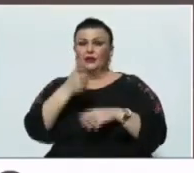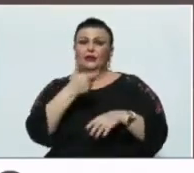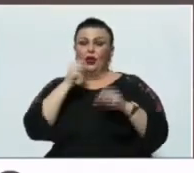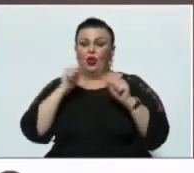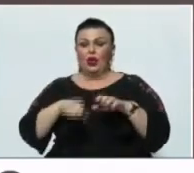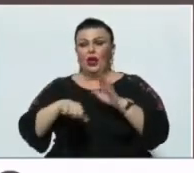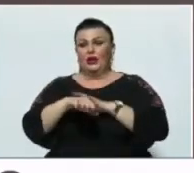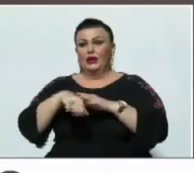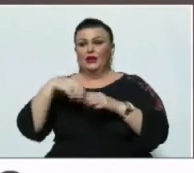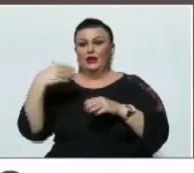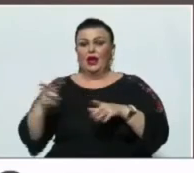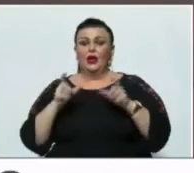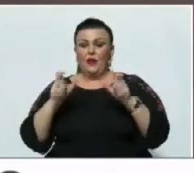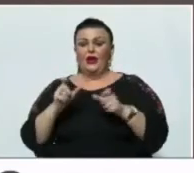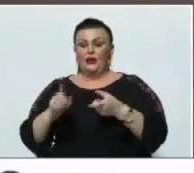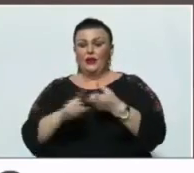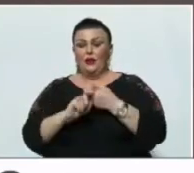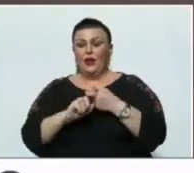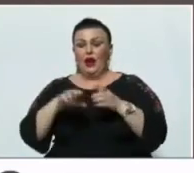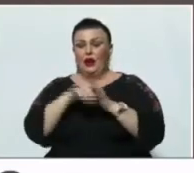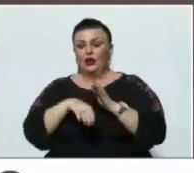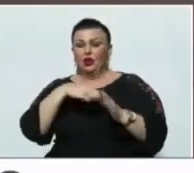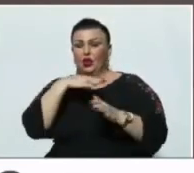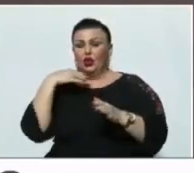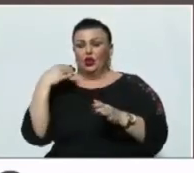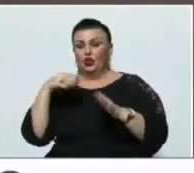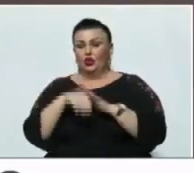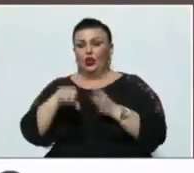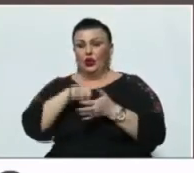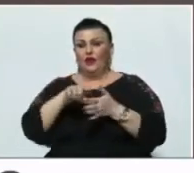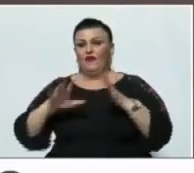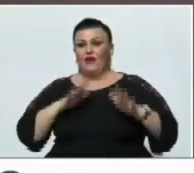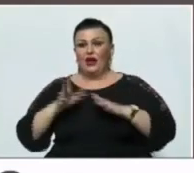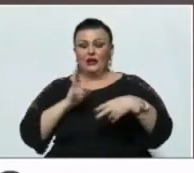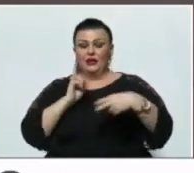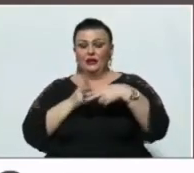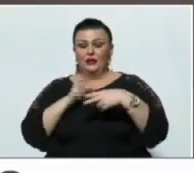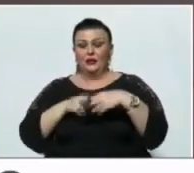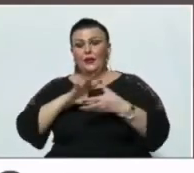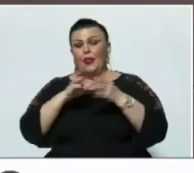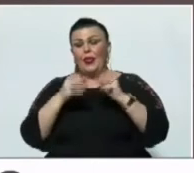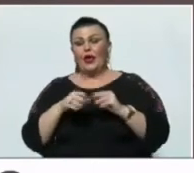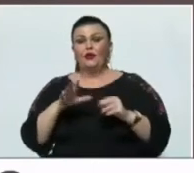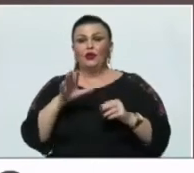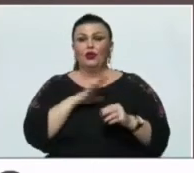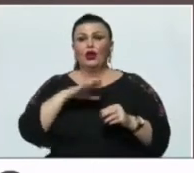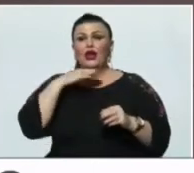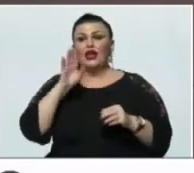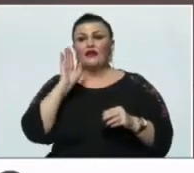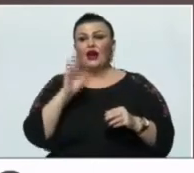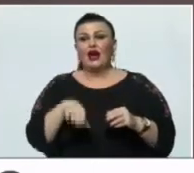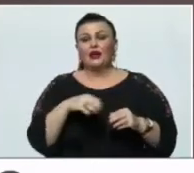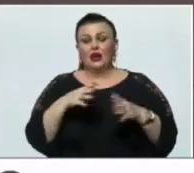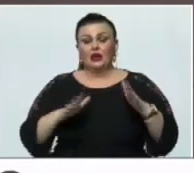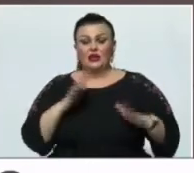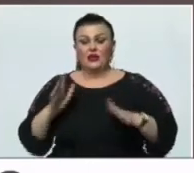sağ tərəfdə. İndi pandemiya ilə bağlı təbii ki, çox biraz fəaliyyət məhdudlaşıb, amma ümumi olaraq kifayət qədər bir dinamik